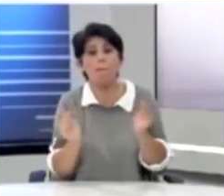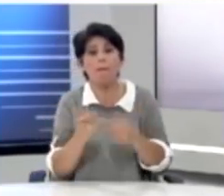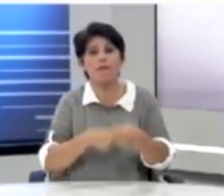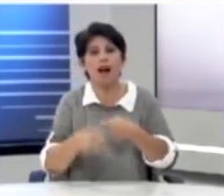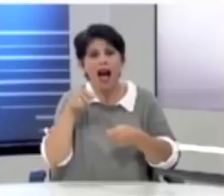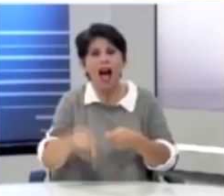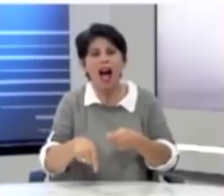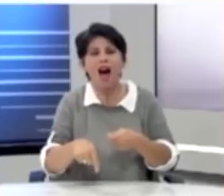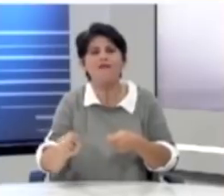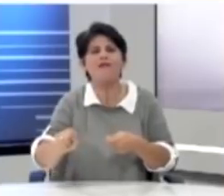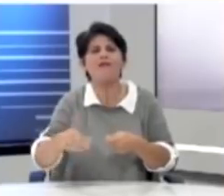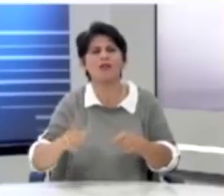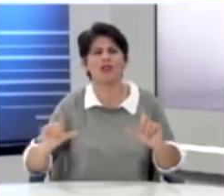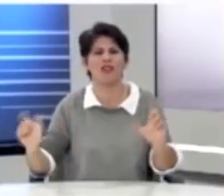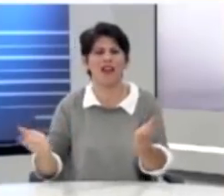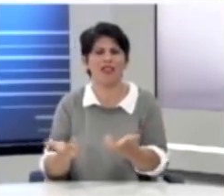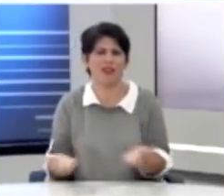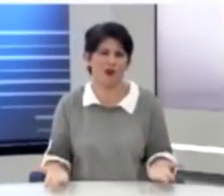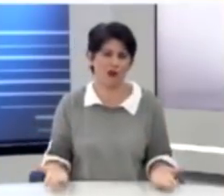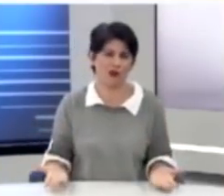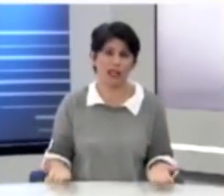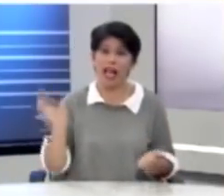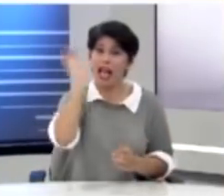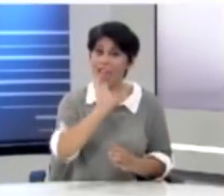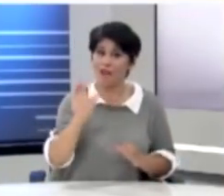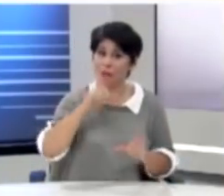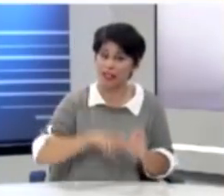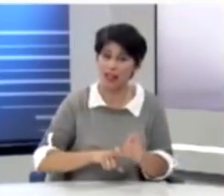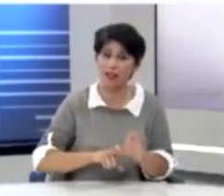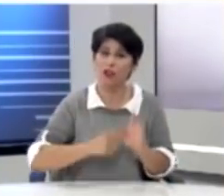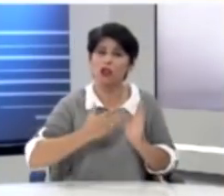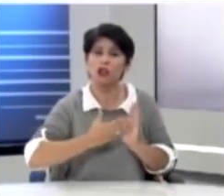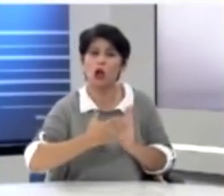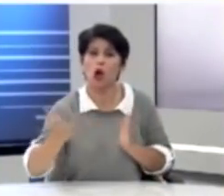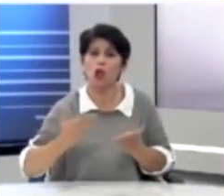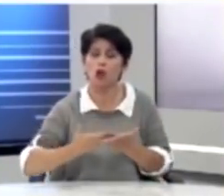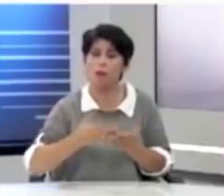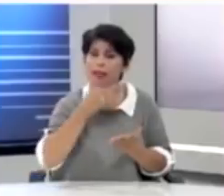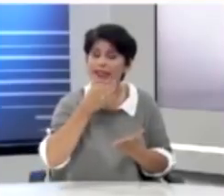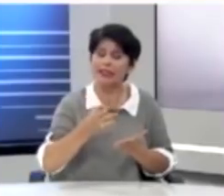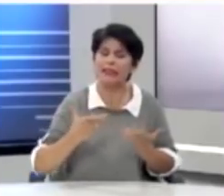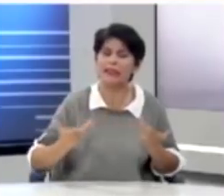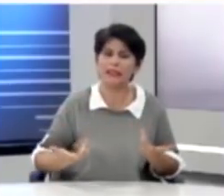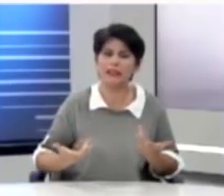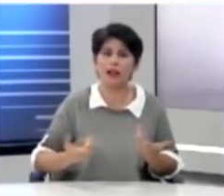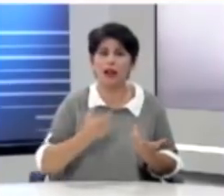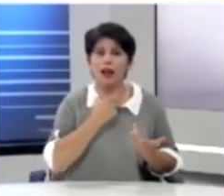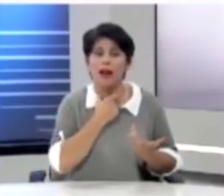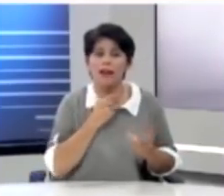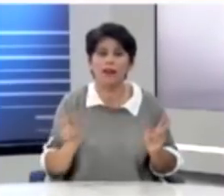η φτώχεια των εθνών. Η Ευρωπαϊκή Ένωση σε όλα της τα ντοκουμέντα κάνει λόγο για